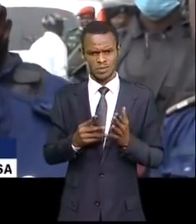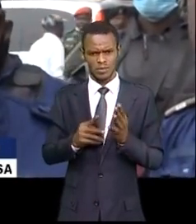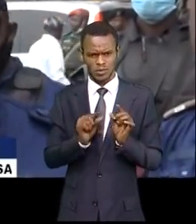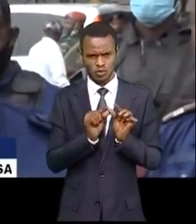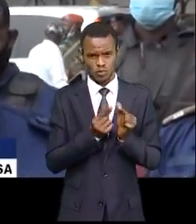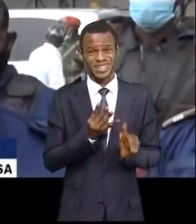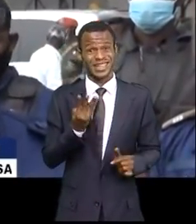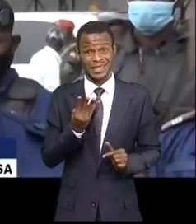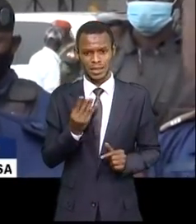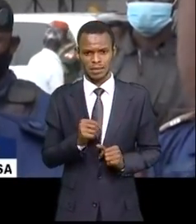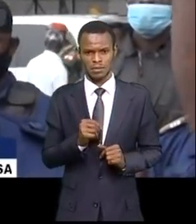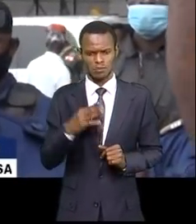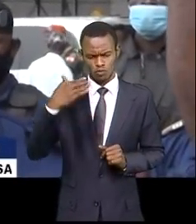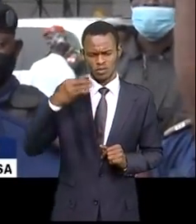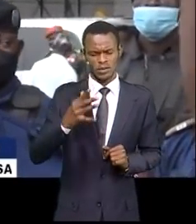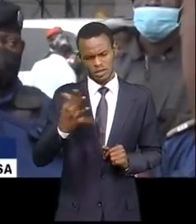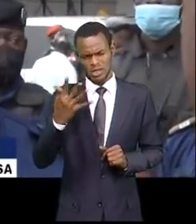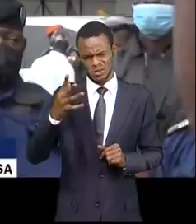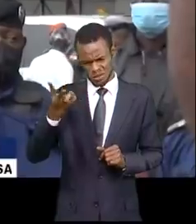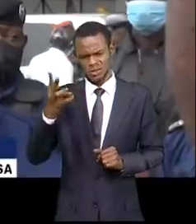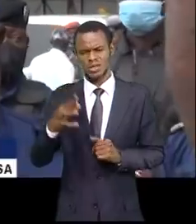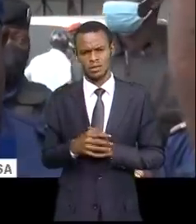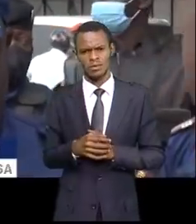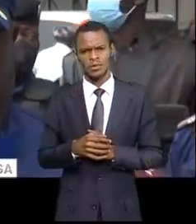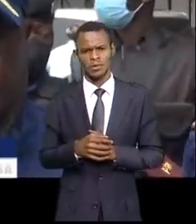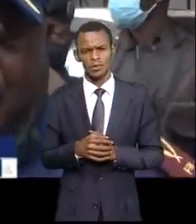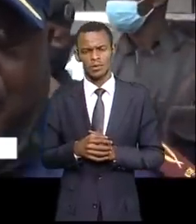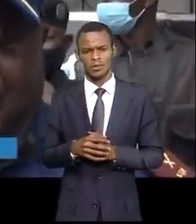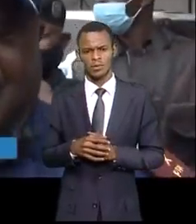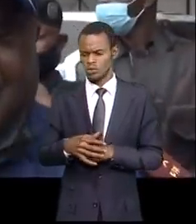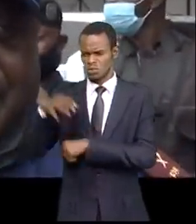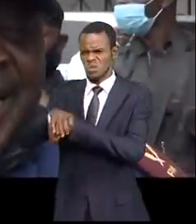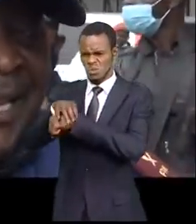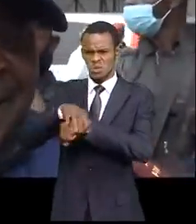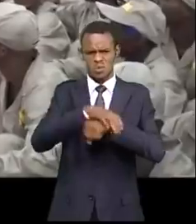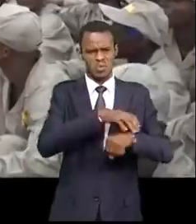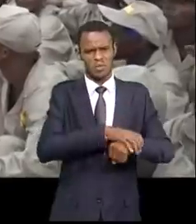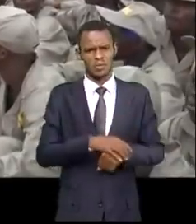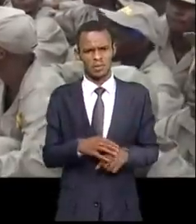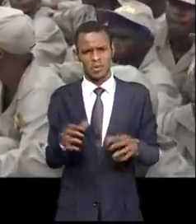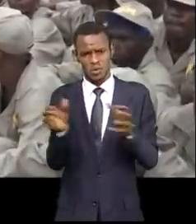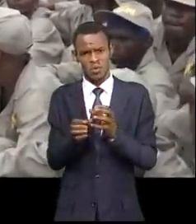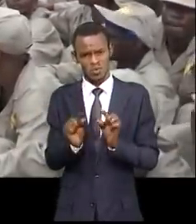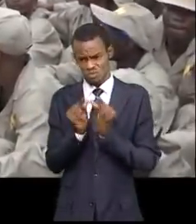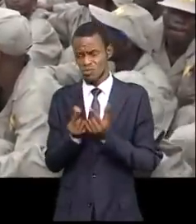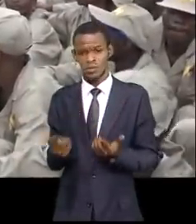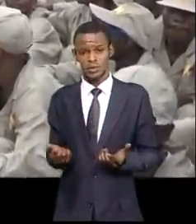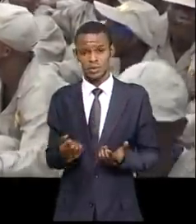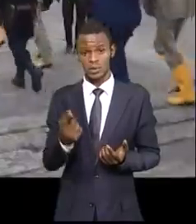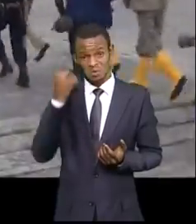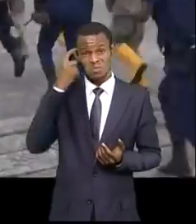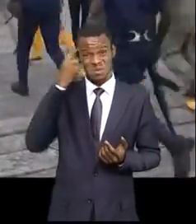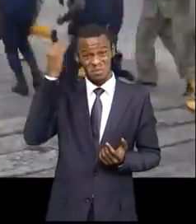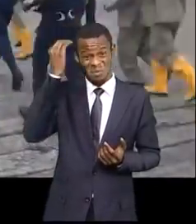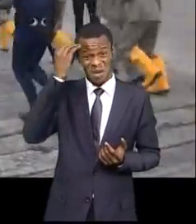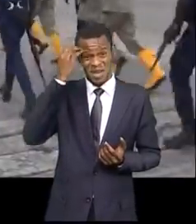nous avons lancé le club il nous donne les moyens tu as aimé faire des kuluna de bons citoyens au